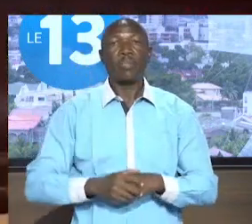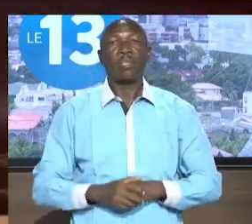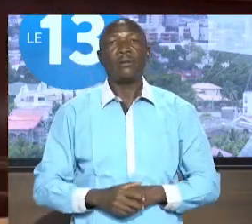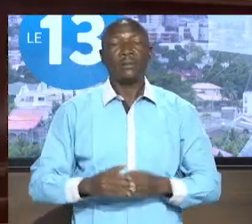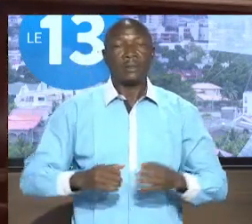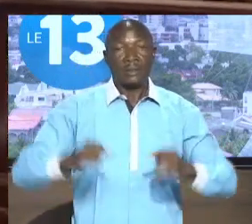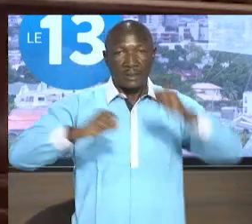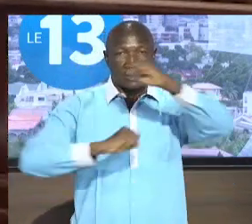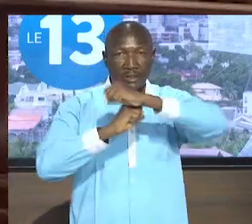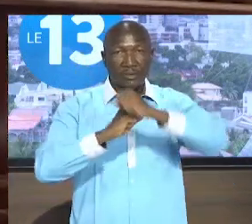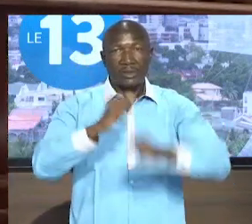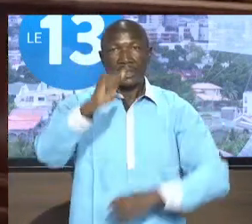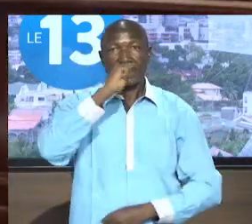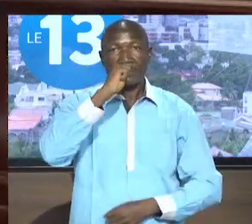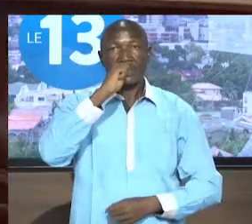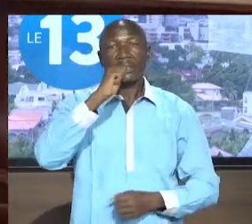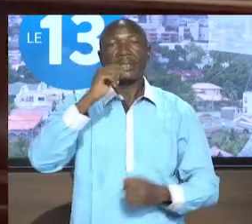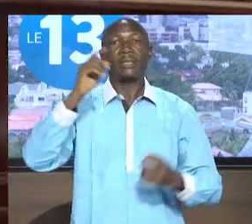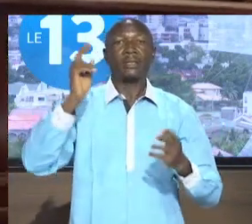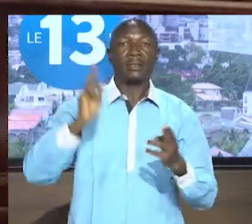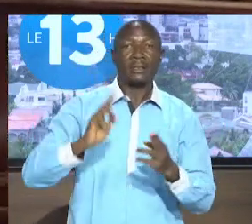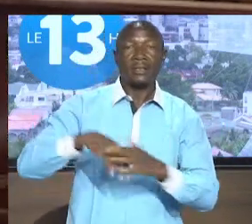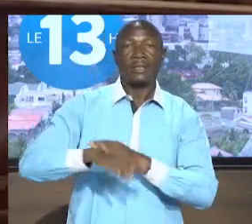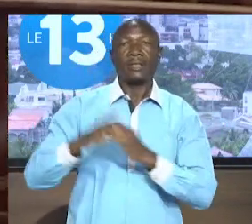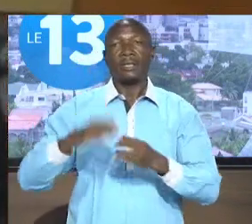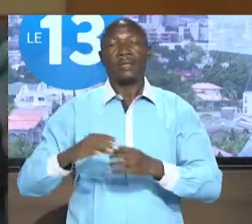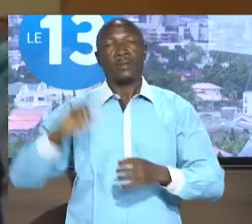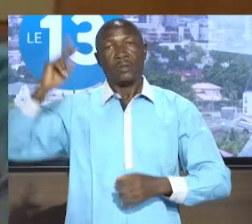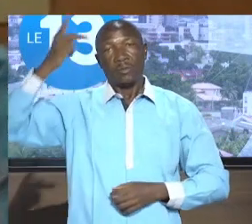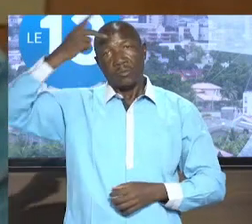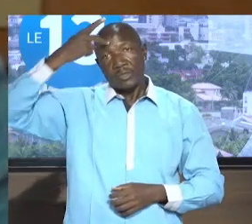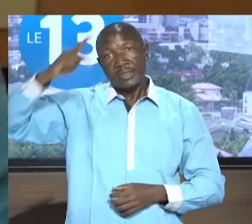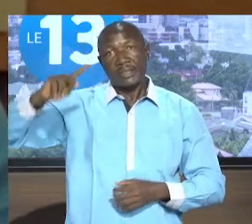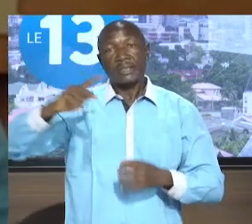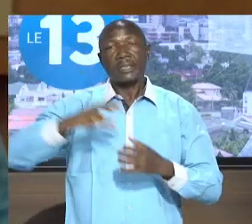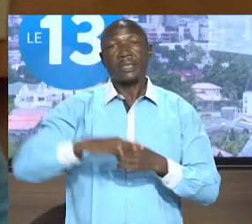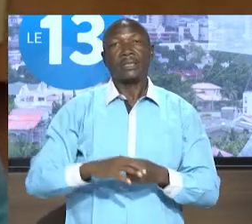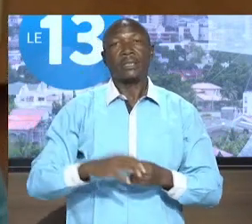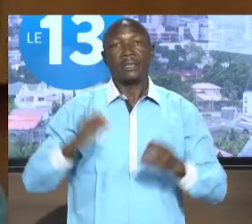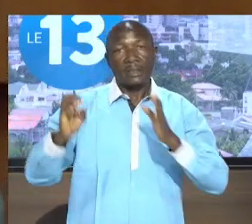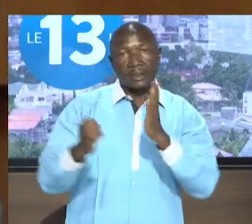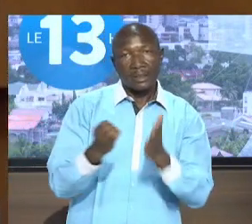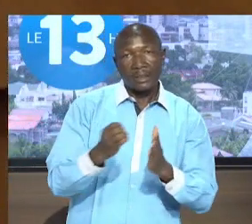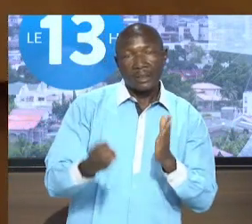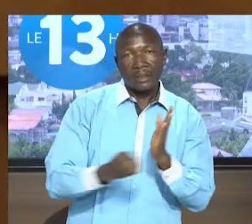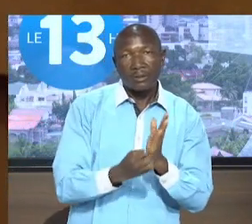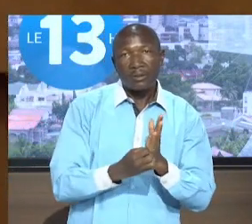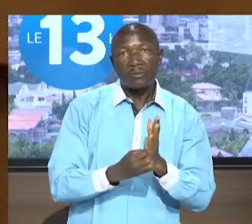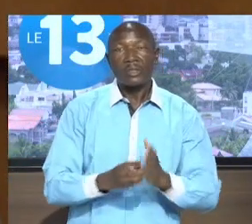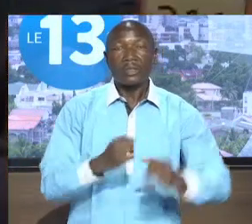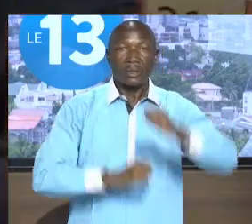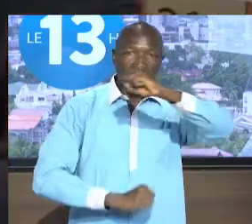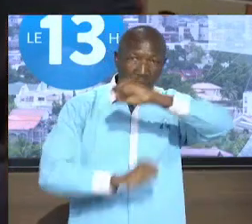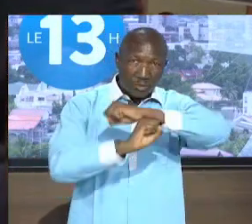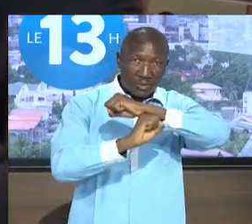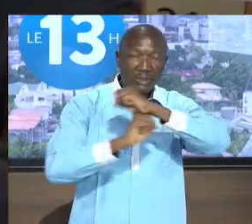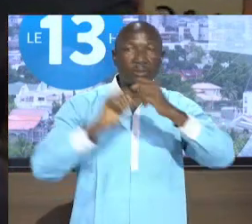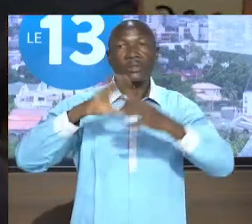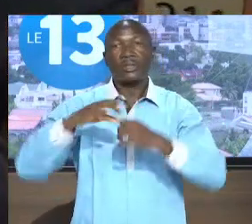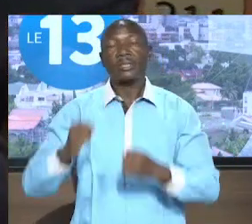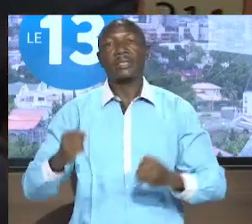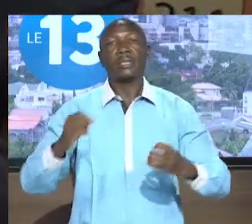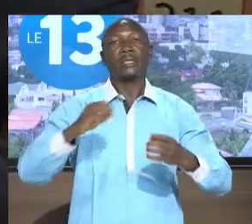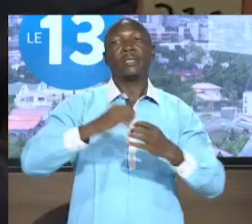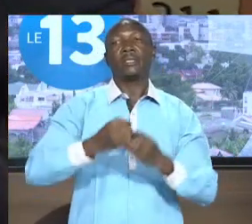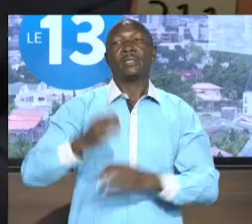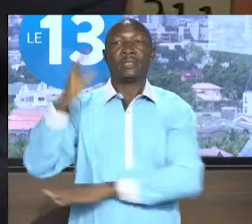sécurité alimentaire à l'épreuve des crises politiques, sociales et économiques, la protection des écosystèmes forestiers